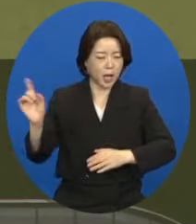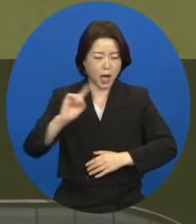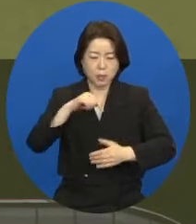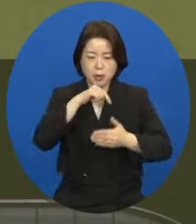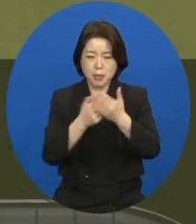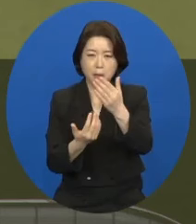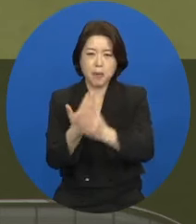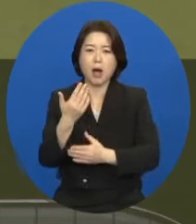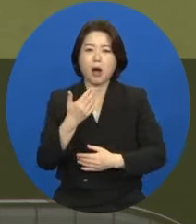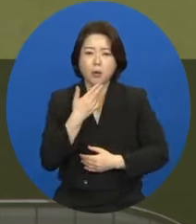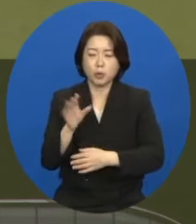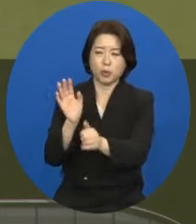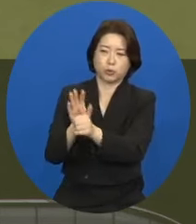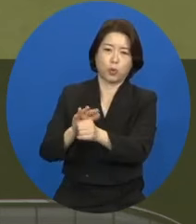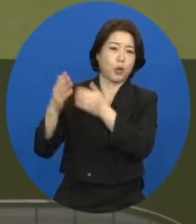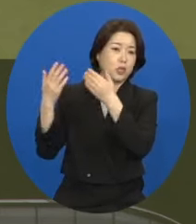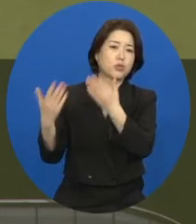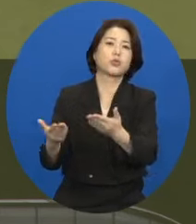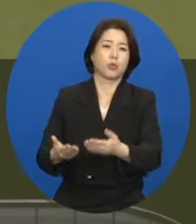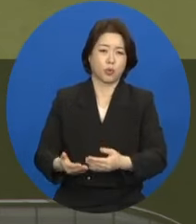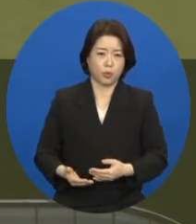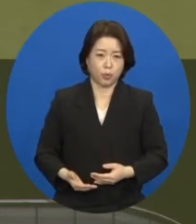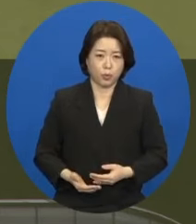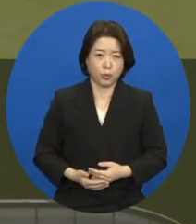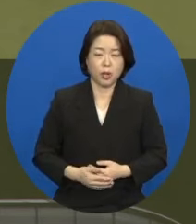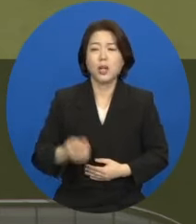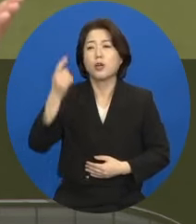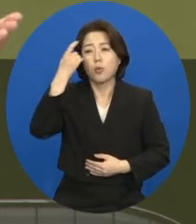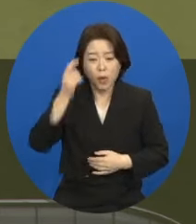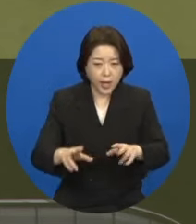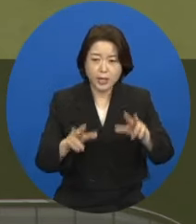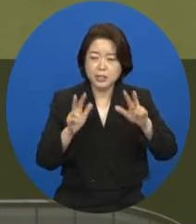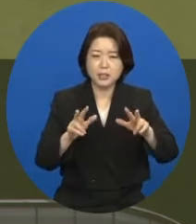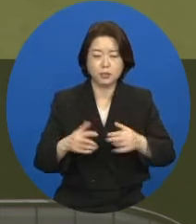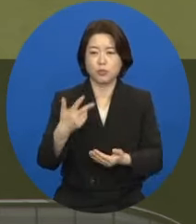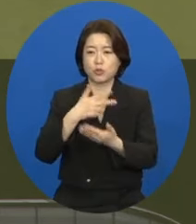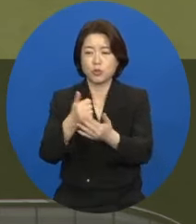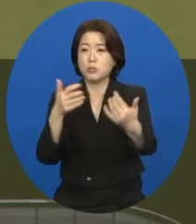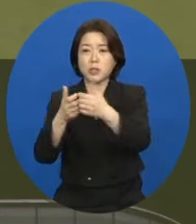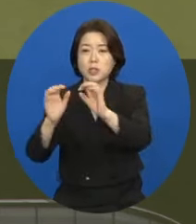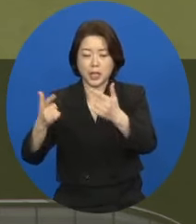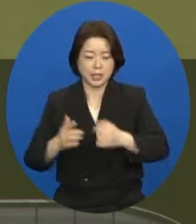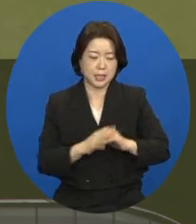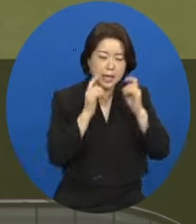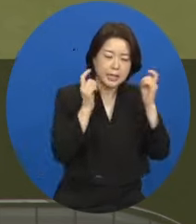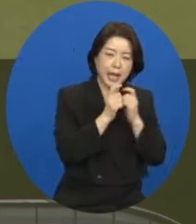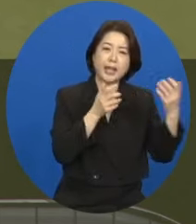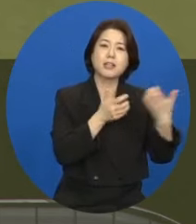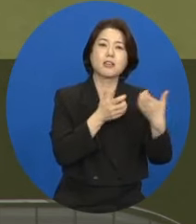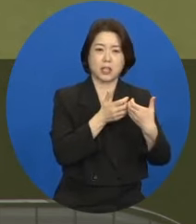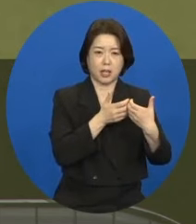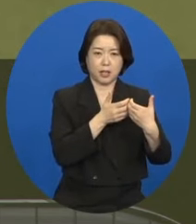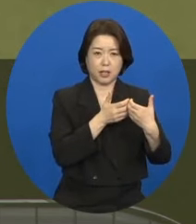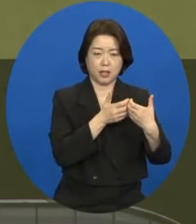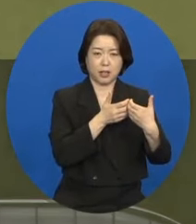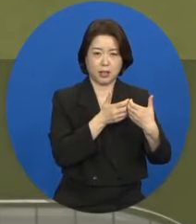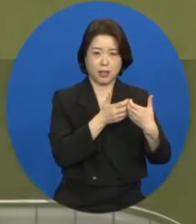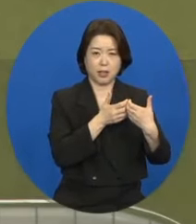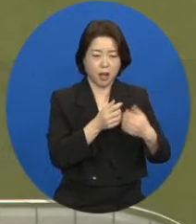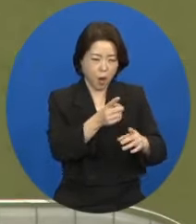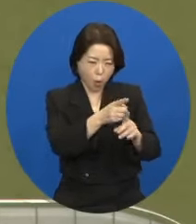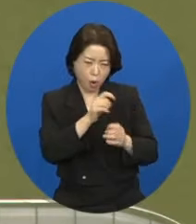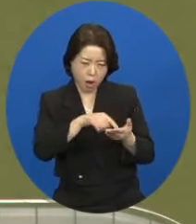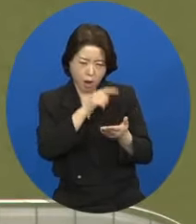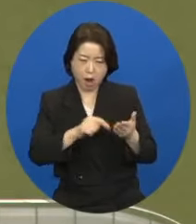않도록 도와주실 것인데 왜 주님의 전쟁이 아니라 사적인 전쟁,